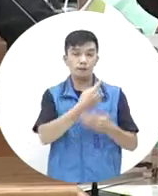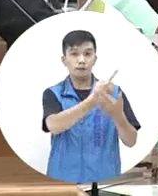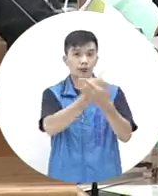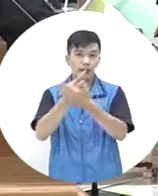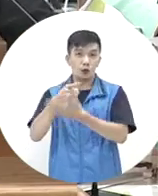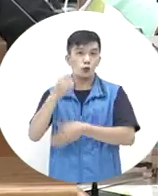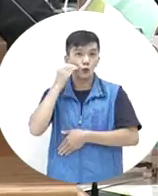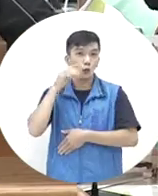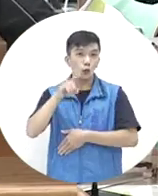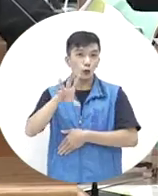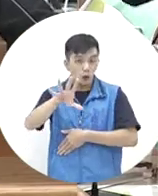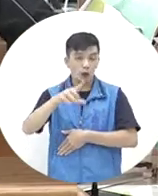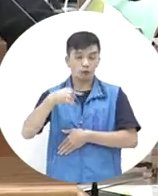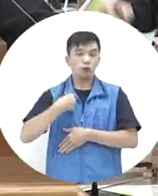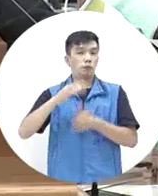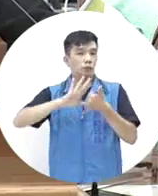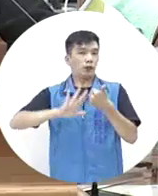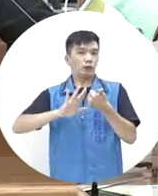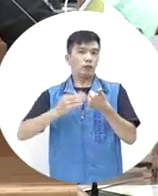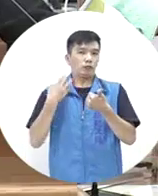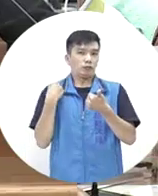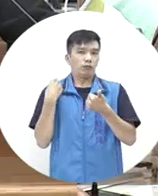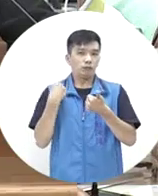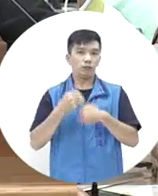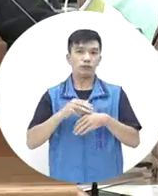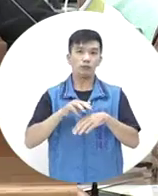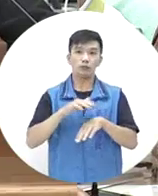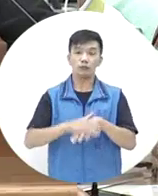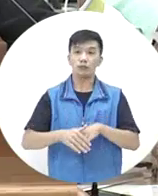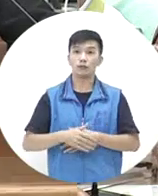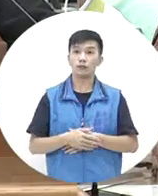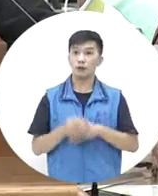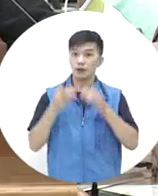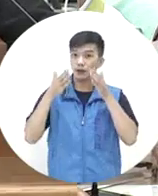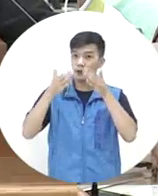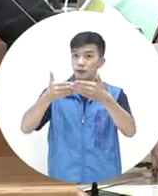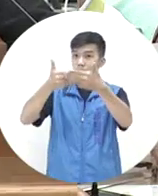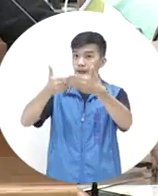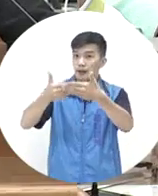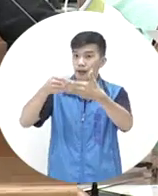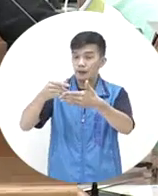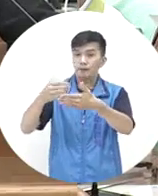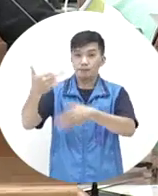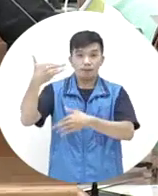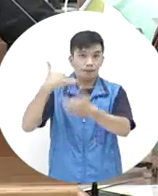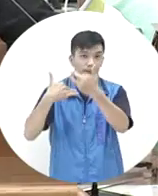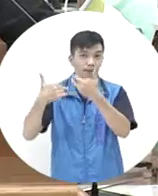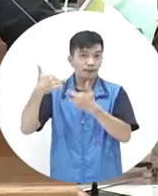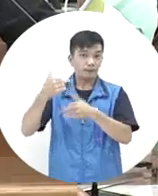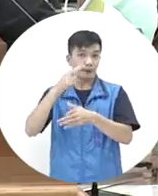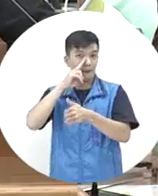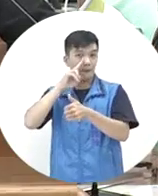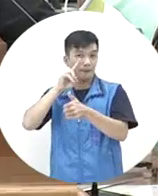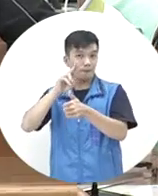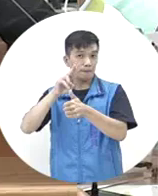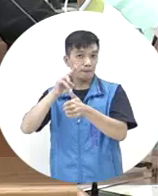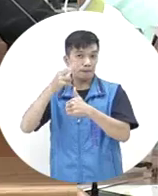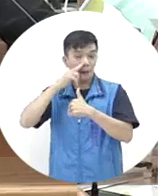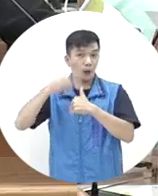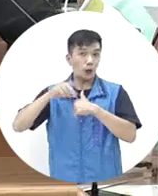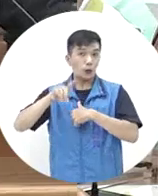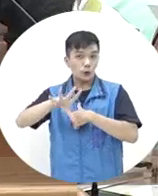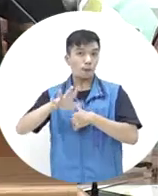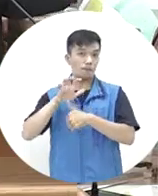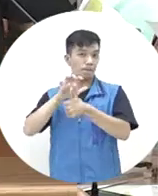你的立场是跟我一样，也是大声谴责中国的军机军舰扰台咯？ 我都跟所有人一样，捍卫中华